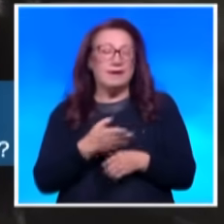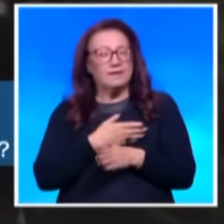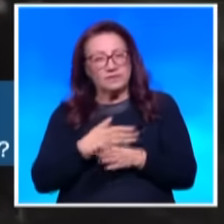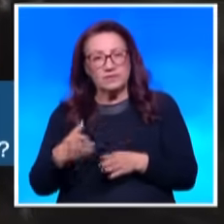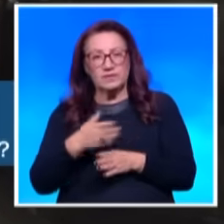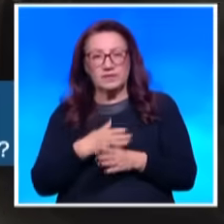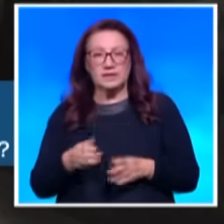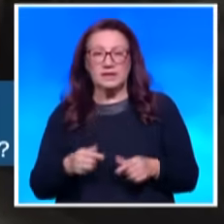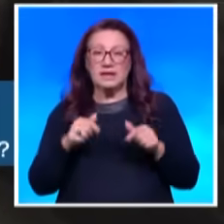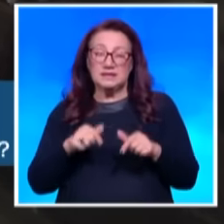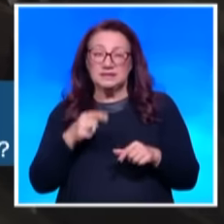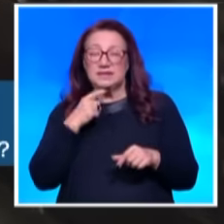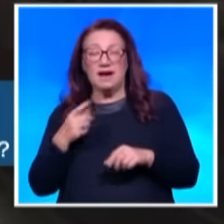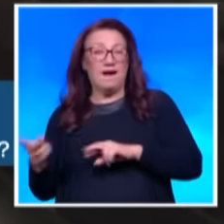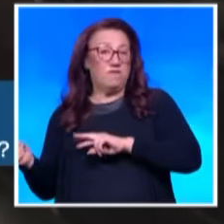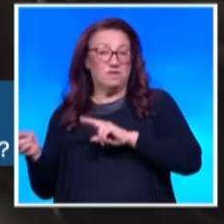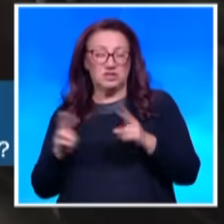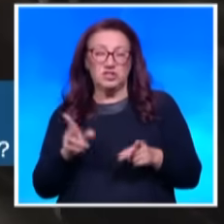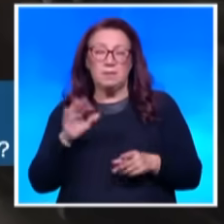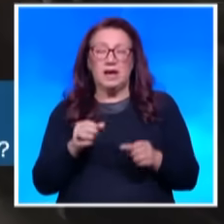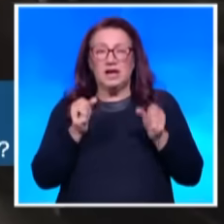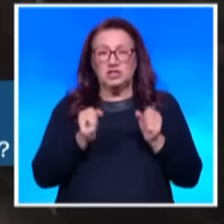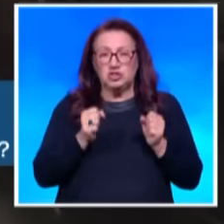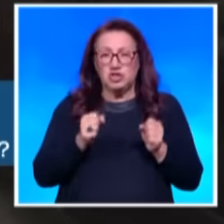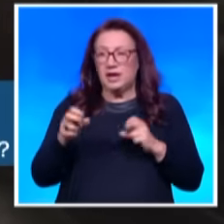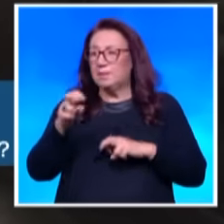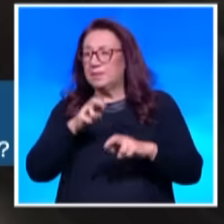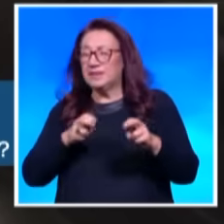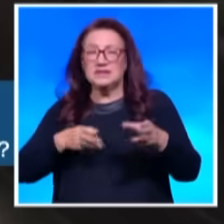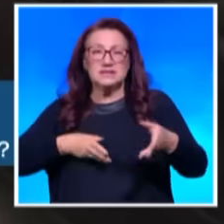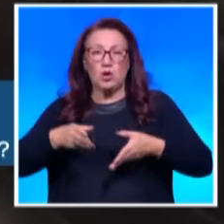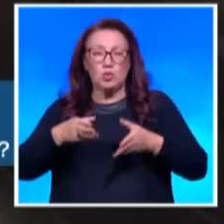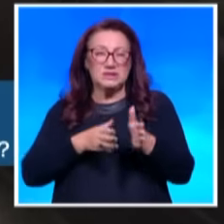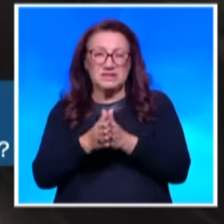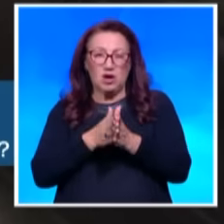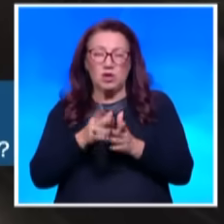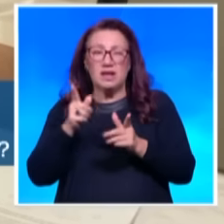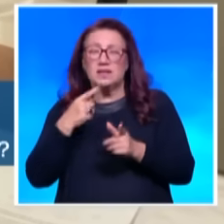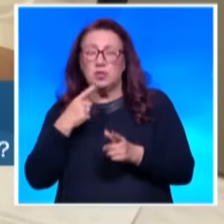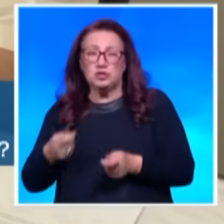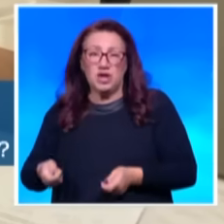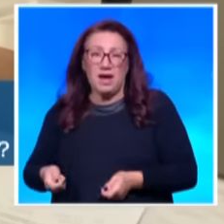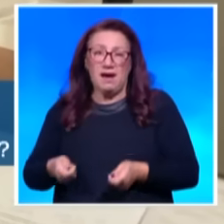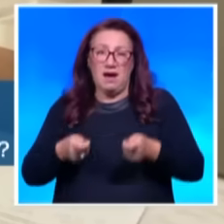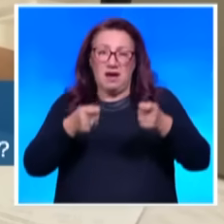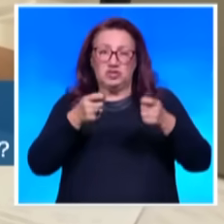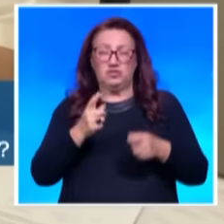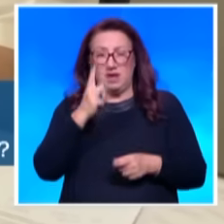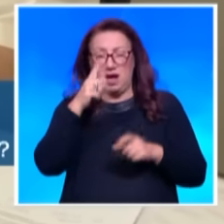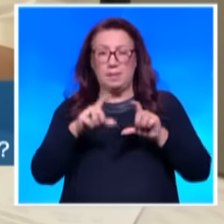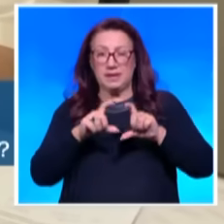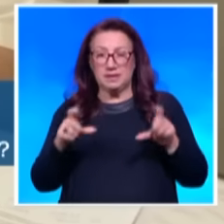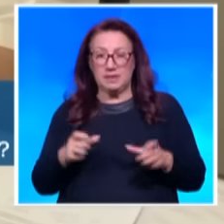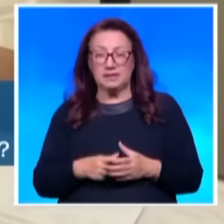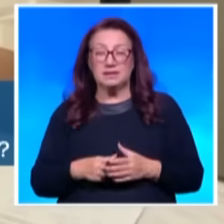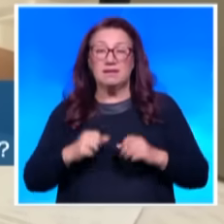сега навръщане пак трябва да стоя и да чакам и да търся тук по улицата хора, за да мога да я върна обратно в леглото. Директорът на областната